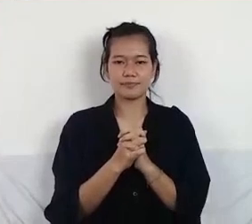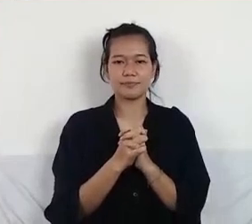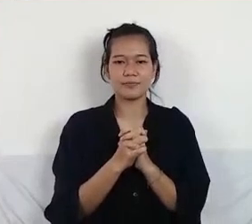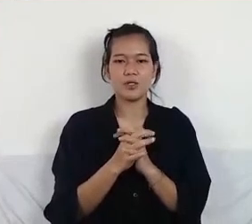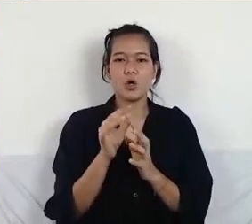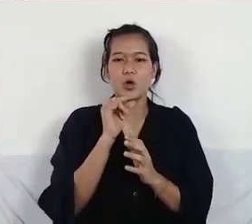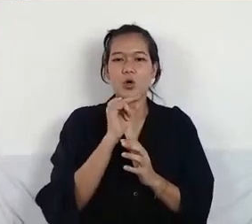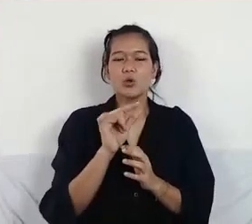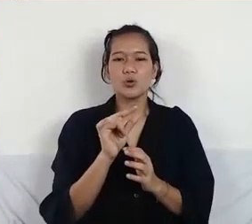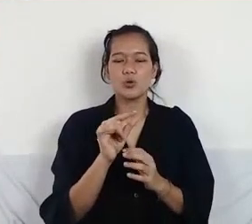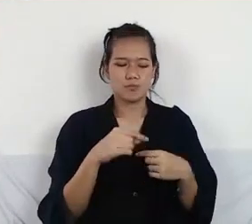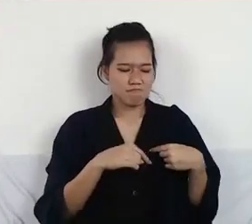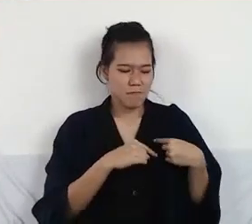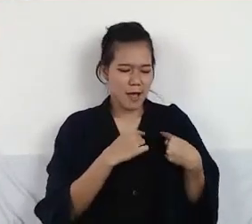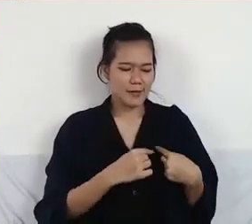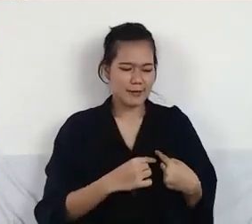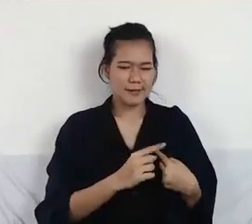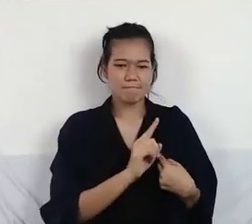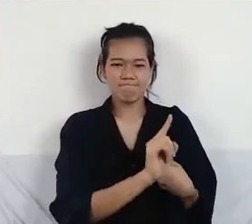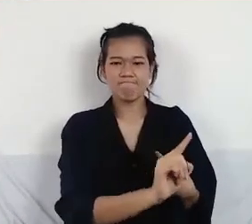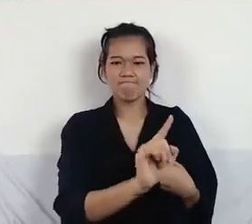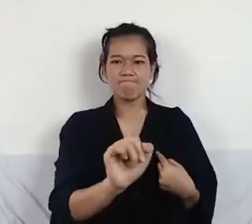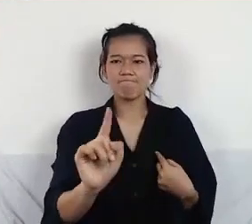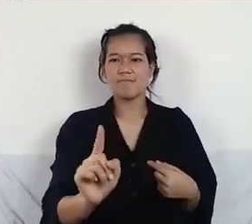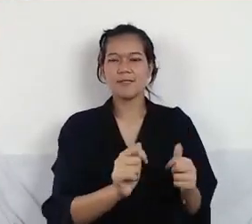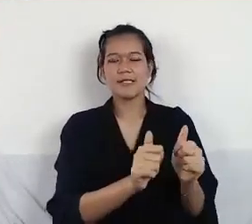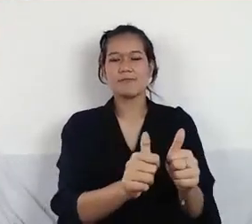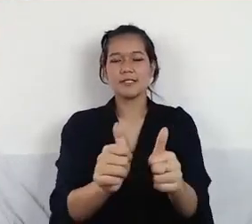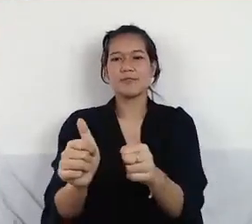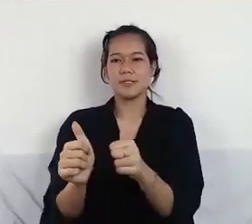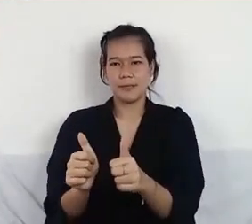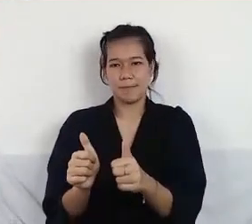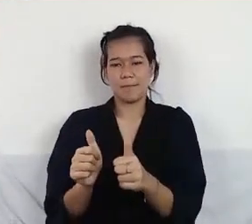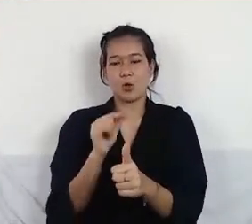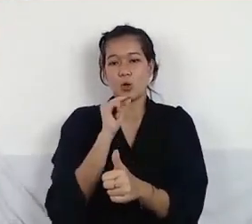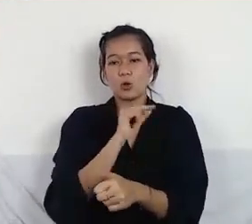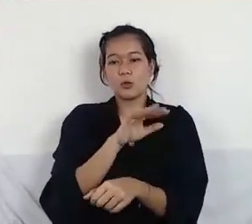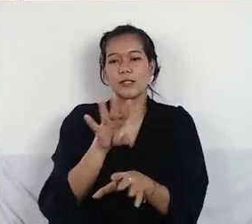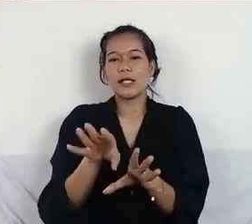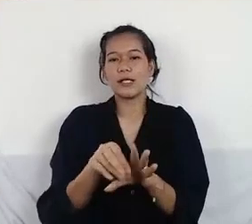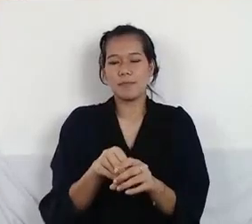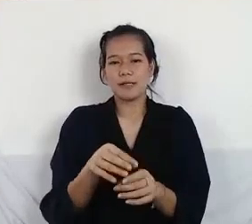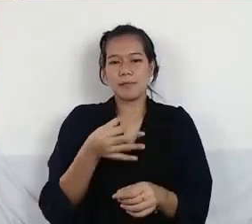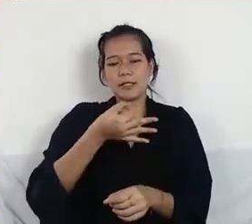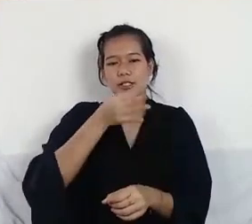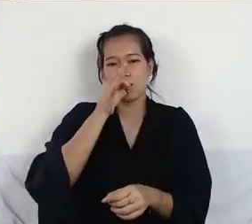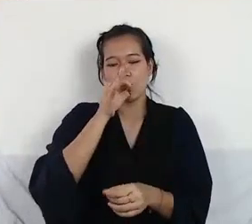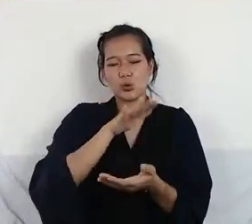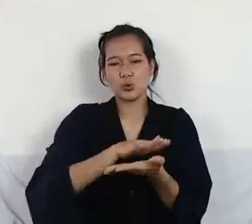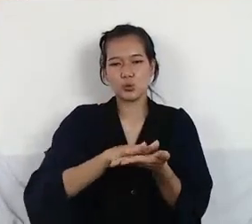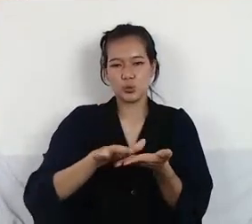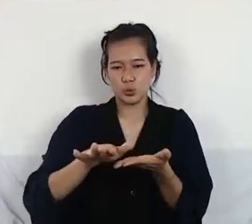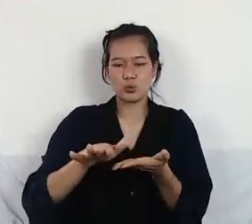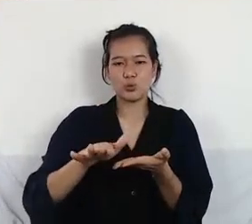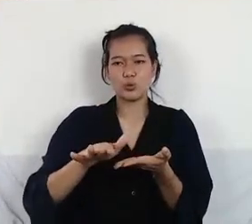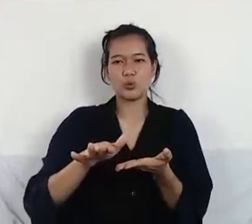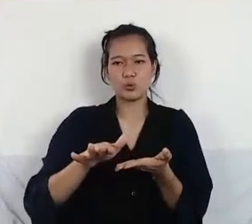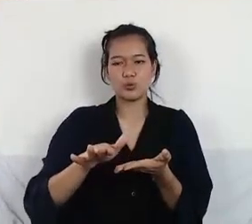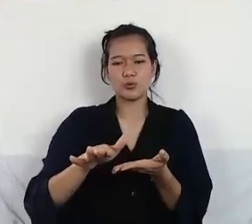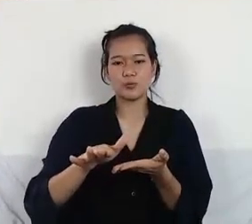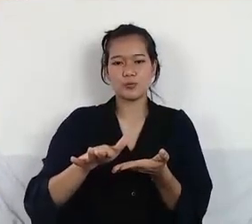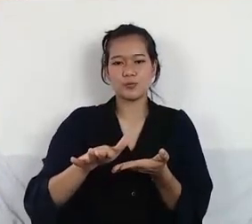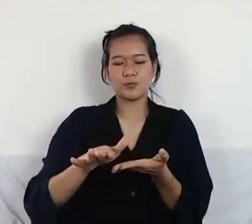bagi kesiapan hati kami masing-masing untuk turut serta di dalam perjamuan kudus-Mu.